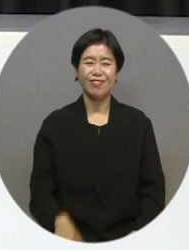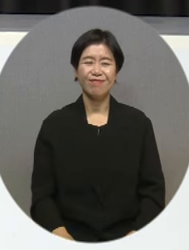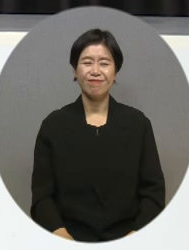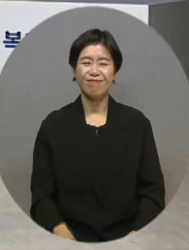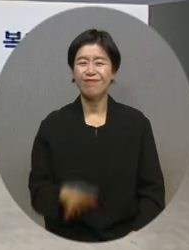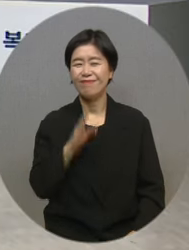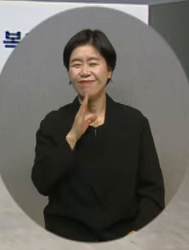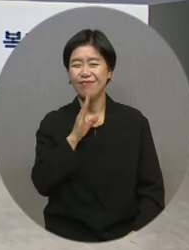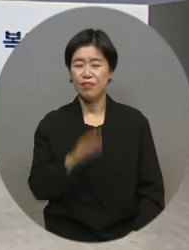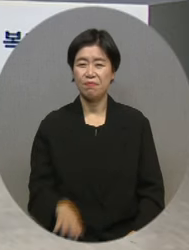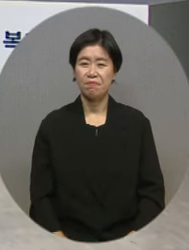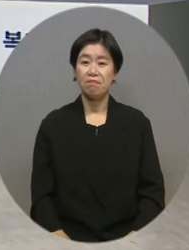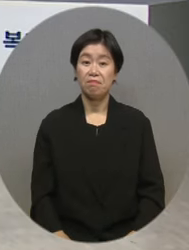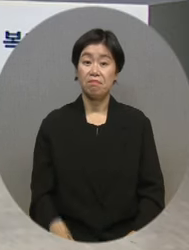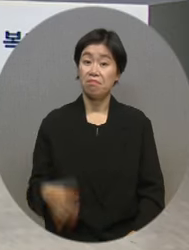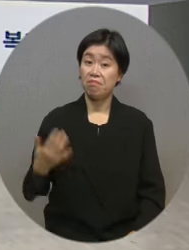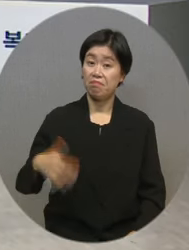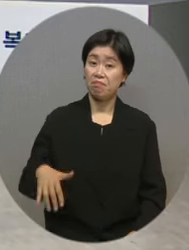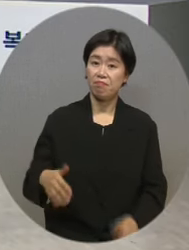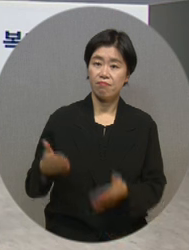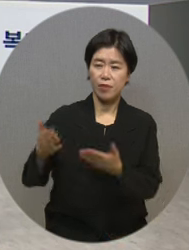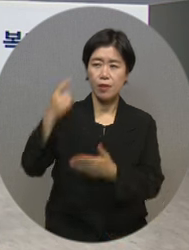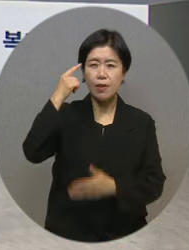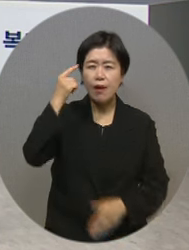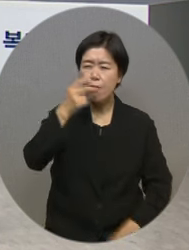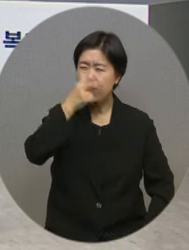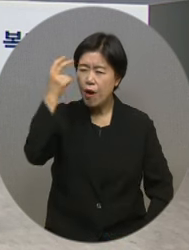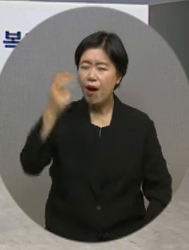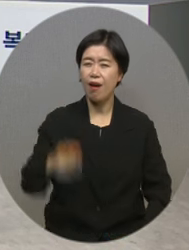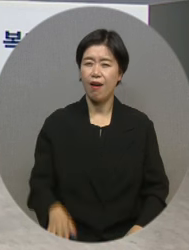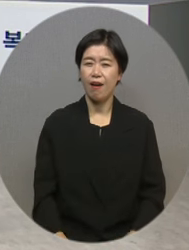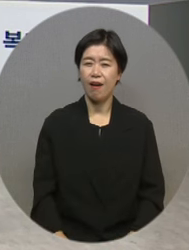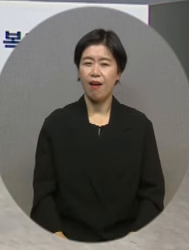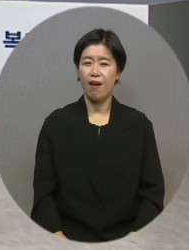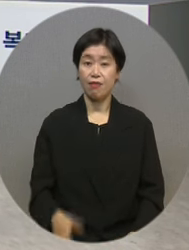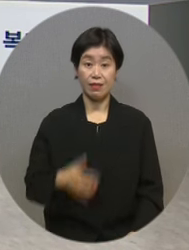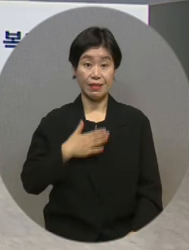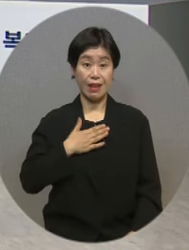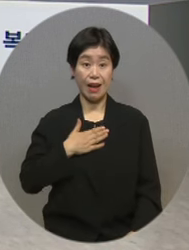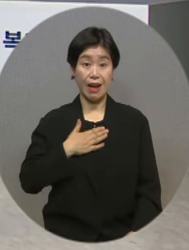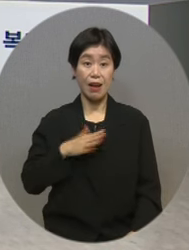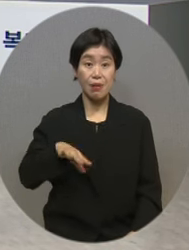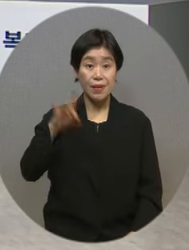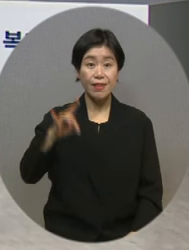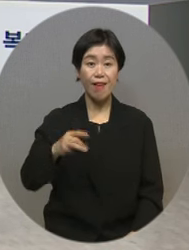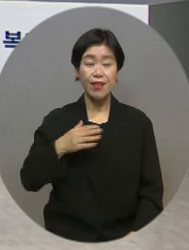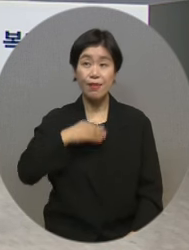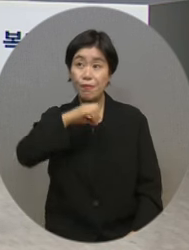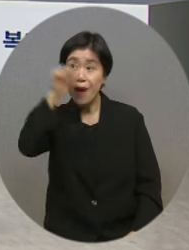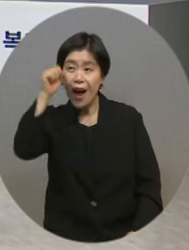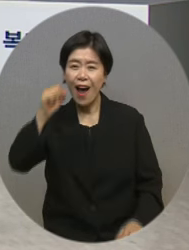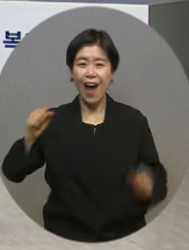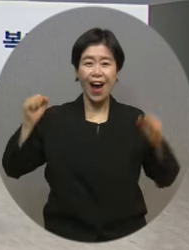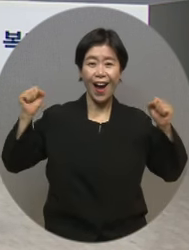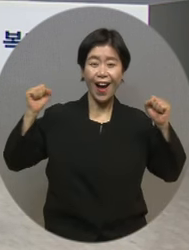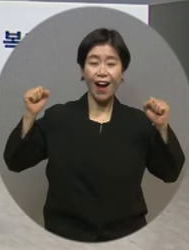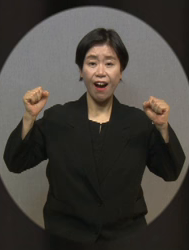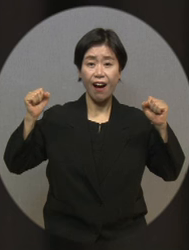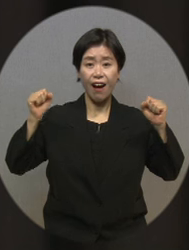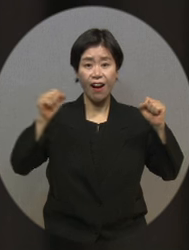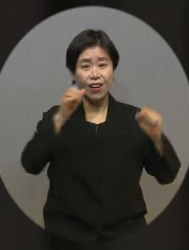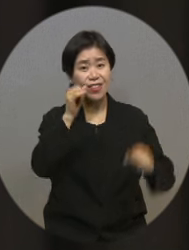있습니다. 그러니까 네. 그릇이 달라요. 아이고. 저 같으면 일단 막 좋아. 한 며칠 동안 그럴